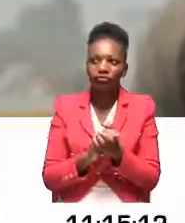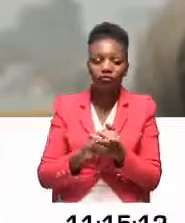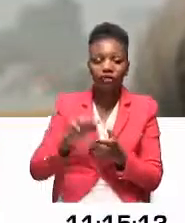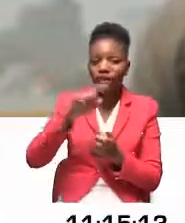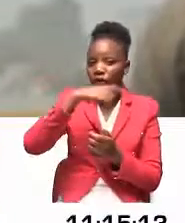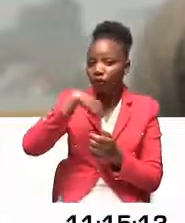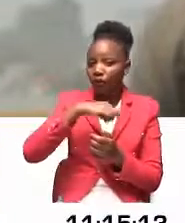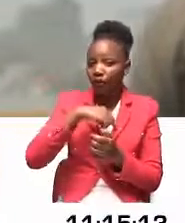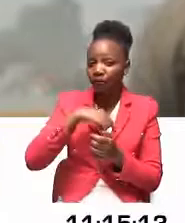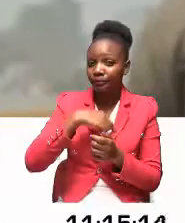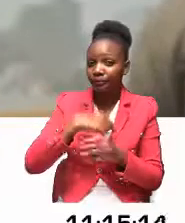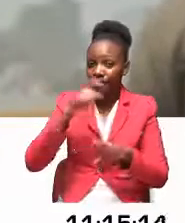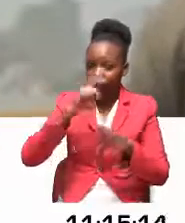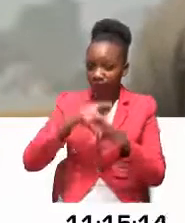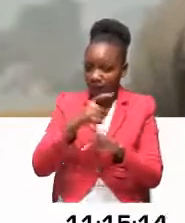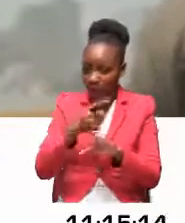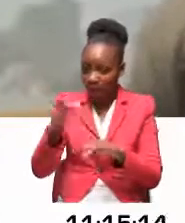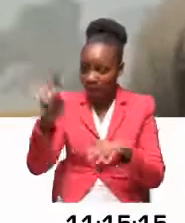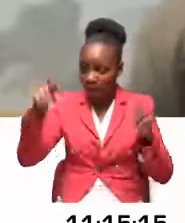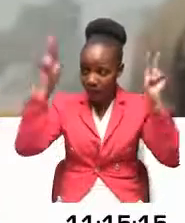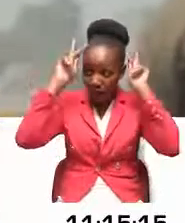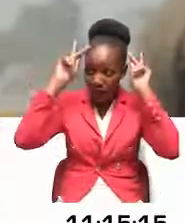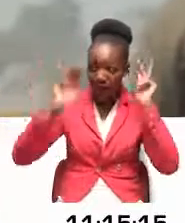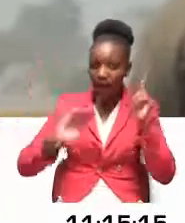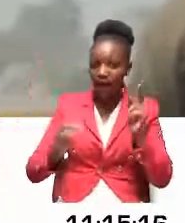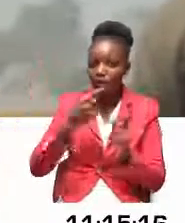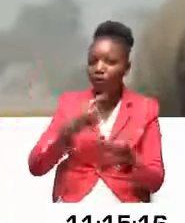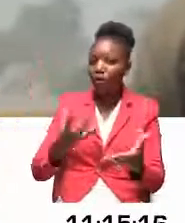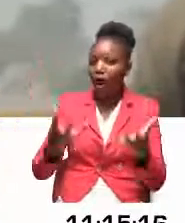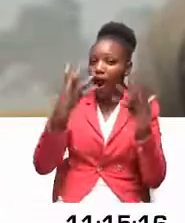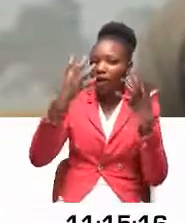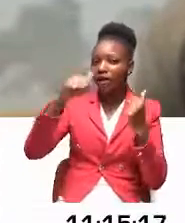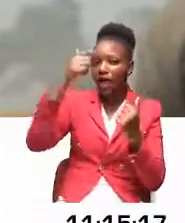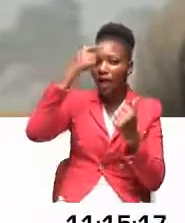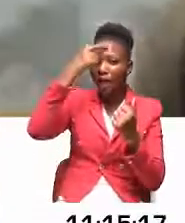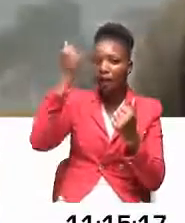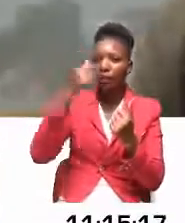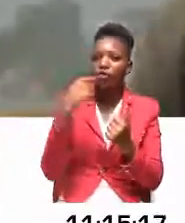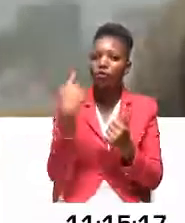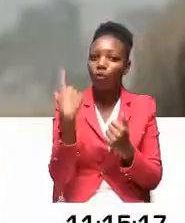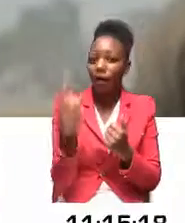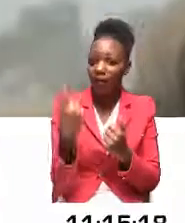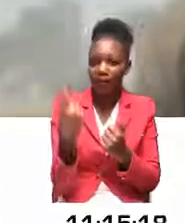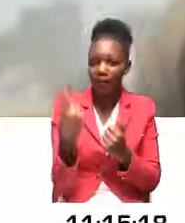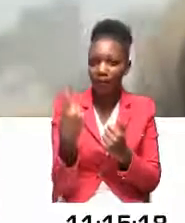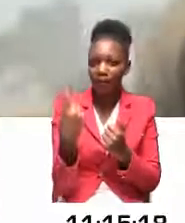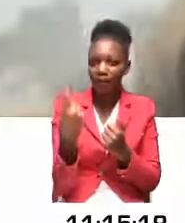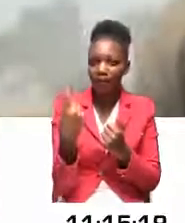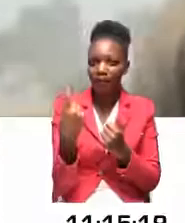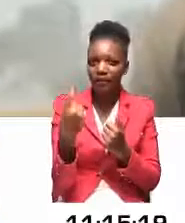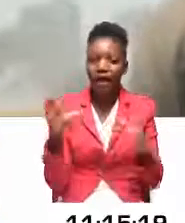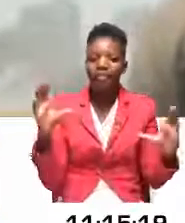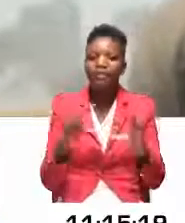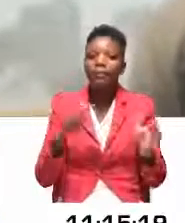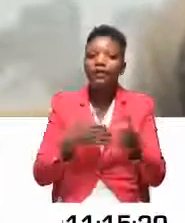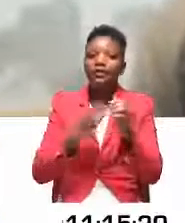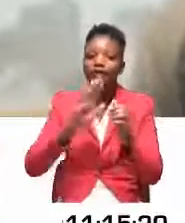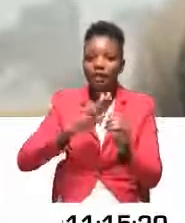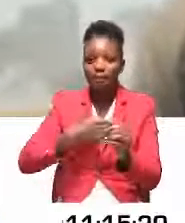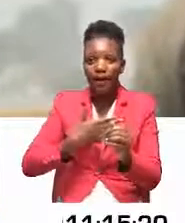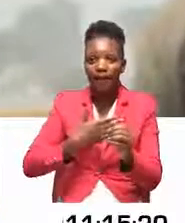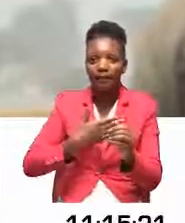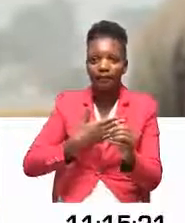buhungu tulikasirika sana na Malala kwa sabu Gani KTI ya kwanza party leader wangu ambay presidential candidate